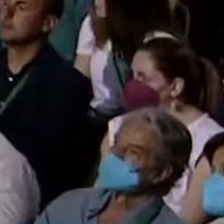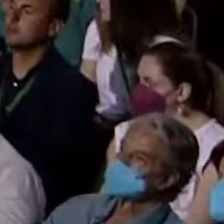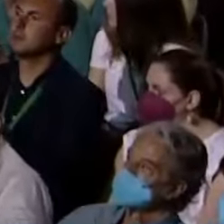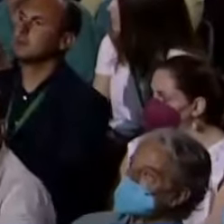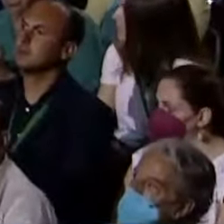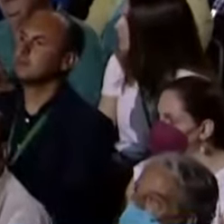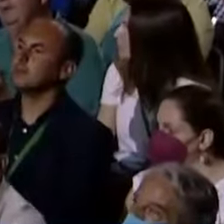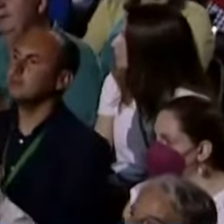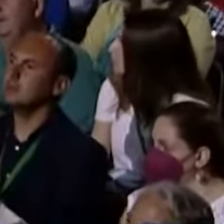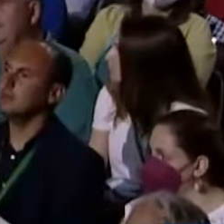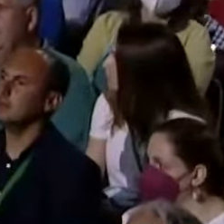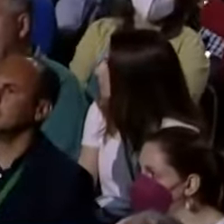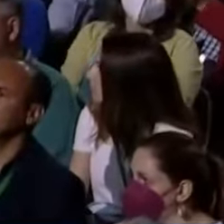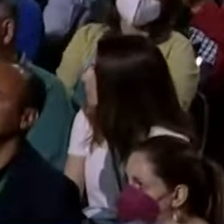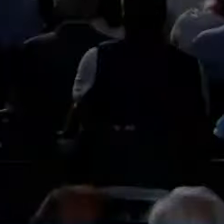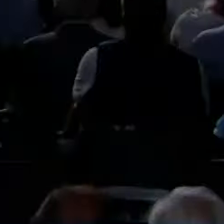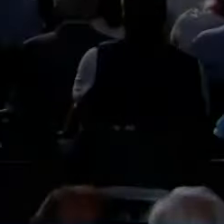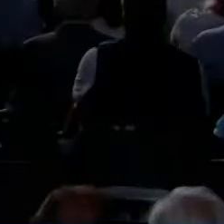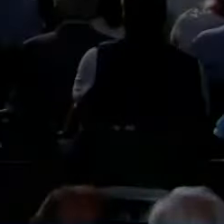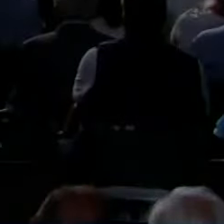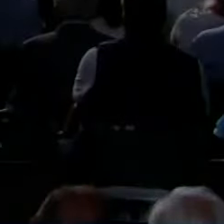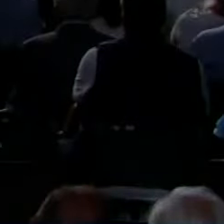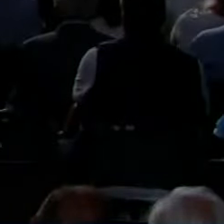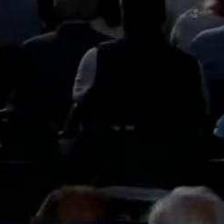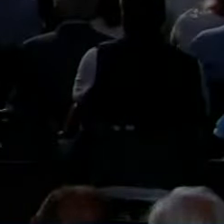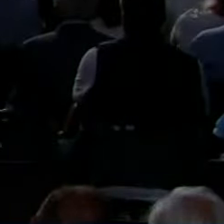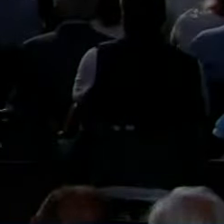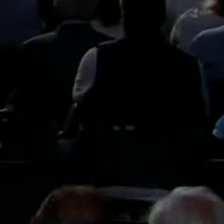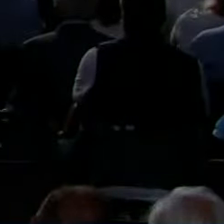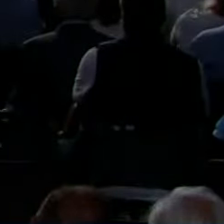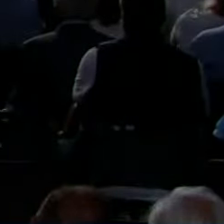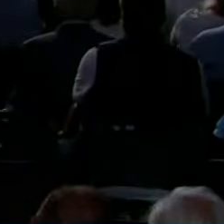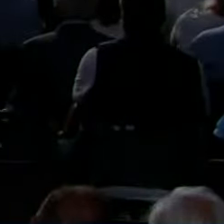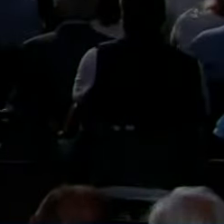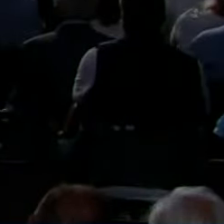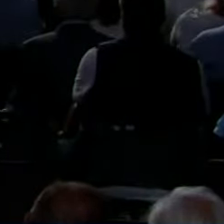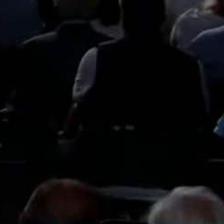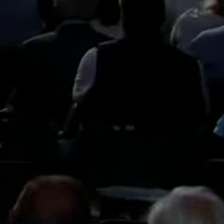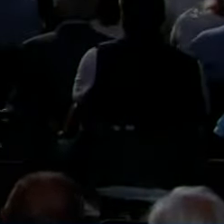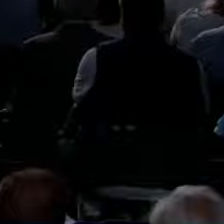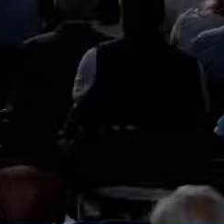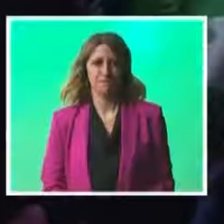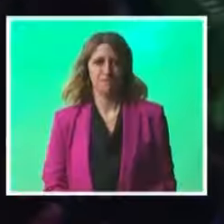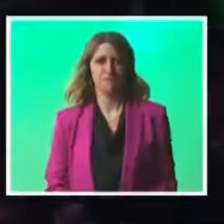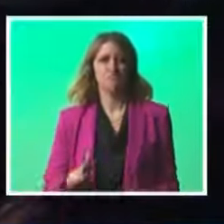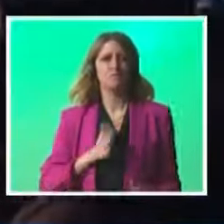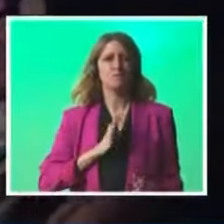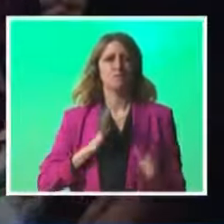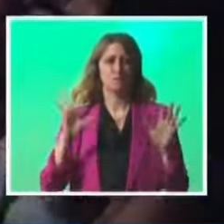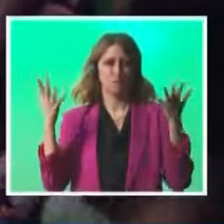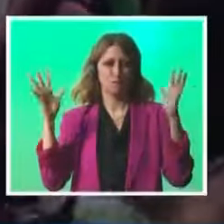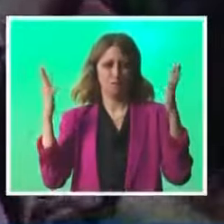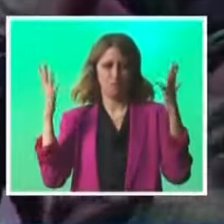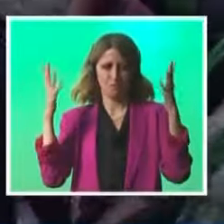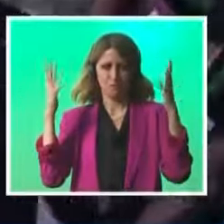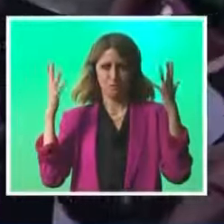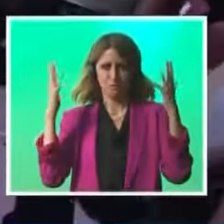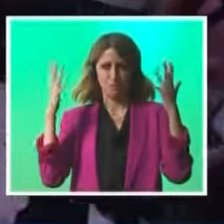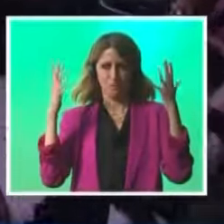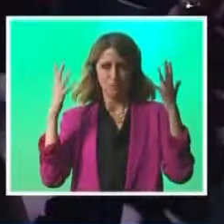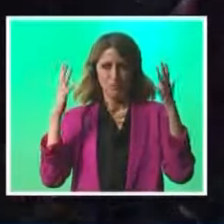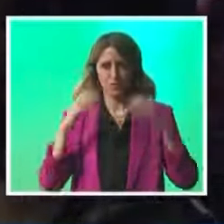του κόμματος που χρησιμοποιείται. Δεν μπορεί το κόμμα να χρησιμοποιείται προς όφελος μόνο ενός υποψηφίου. Θεωρώ αυτονόητο ότι θα